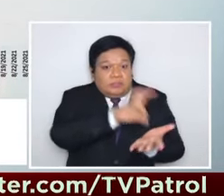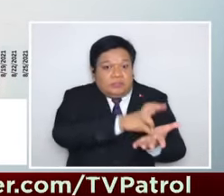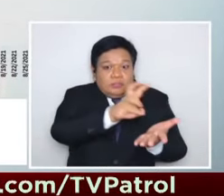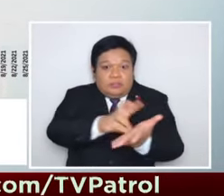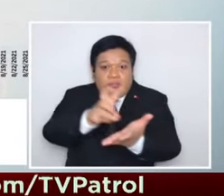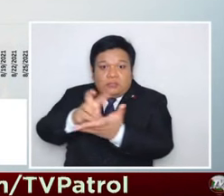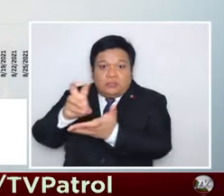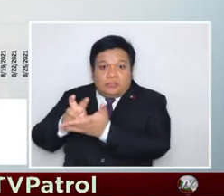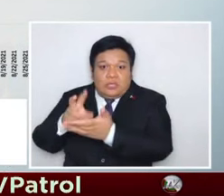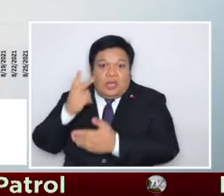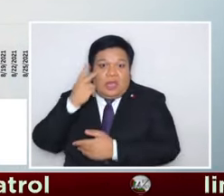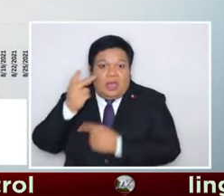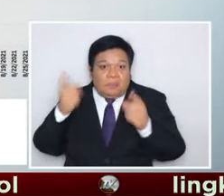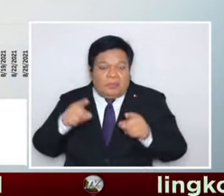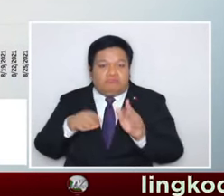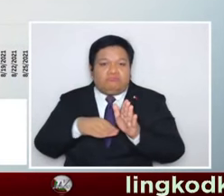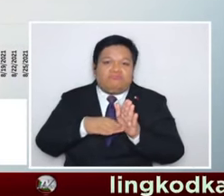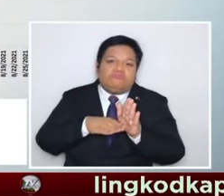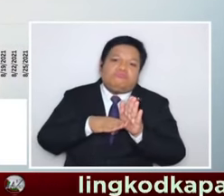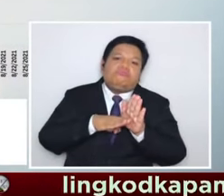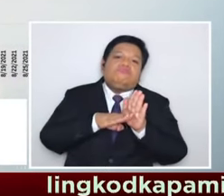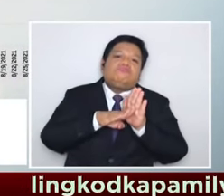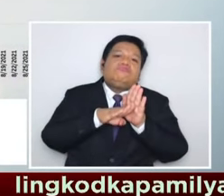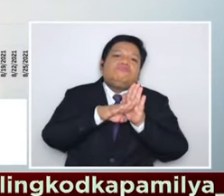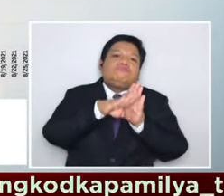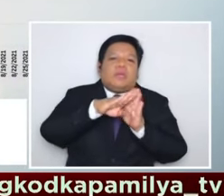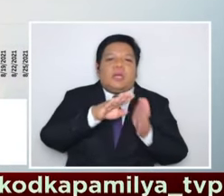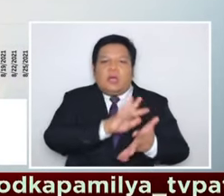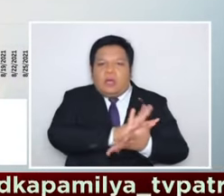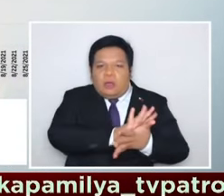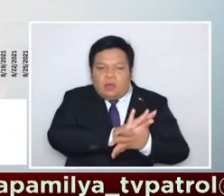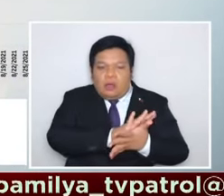ang direksyon nito sa lahat. Pero may maganda rin namang